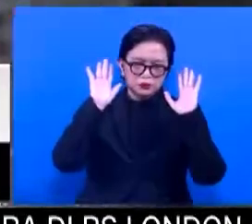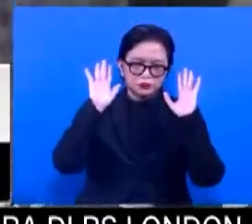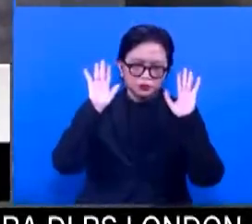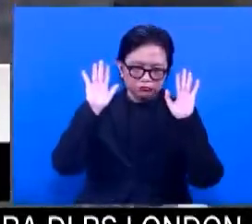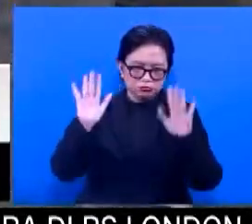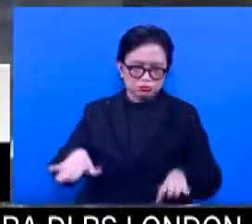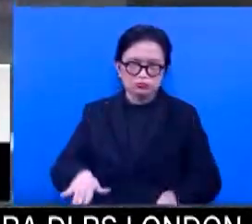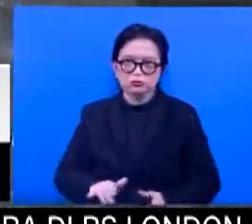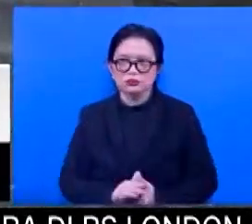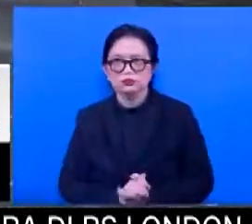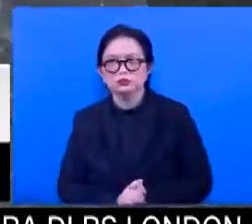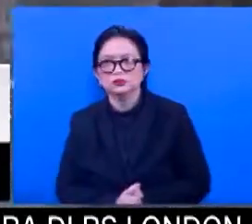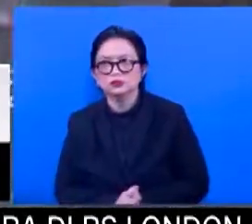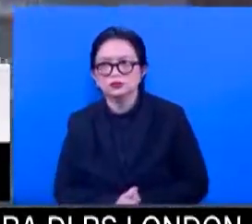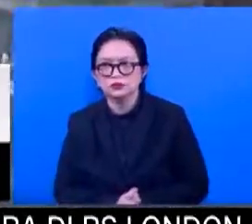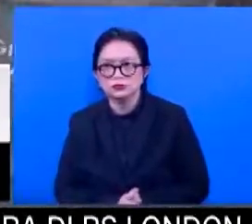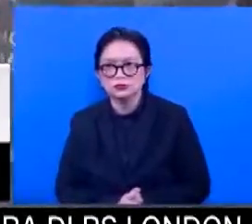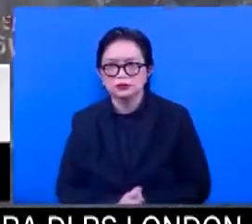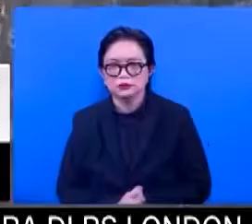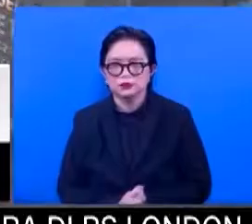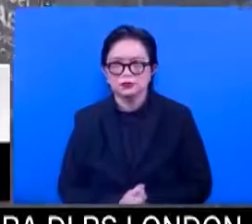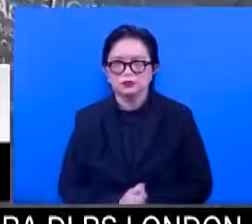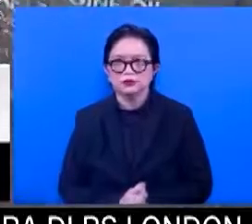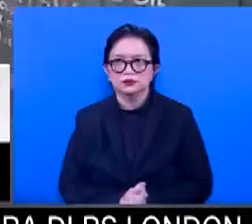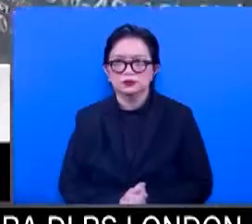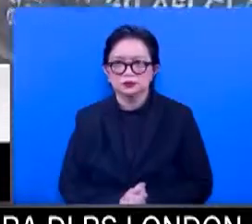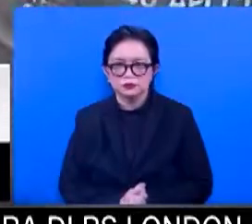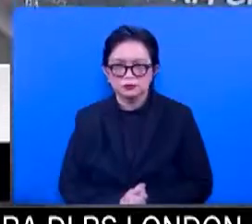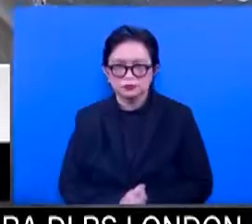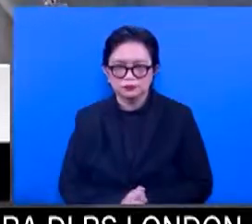Aduh. Siap air. Aman.